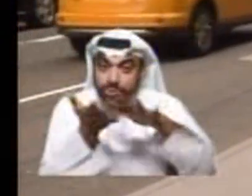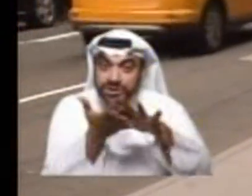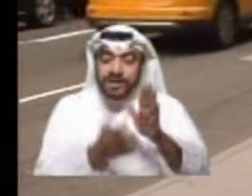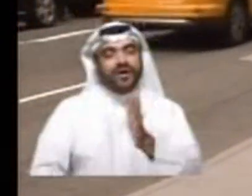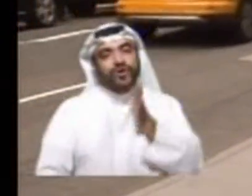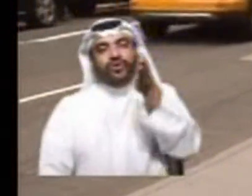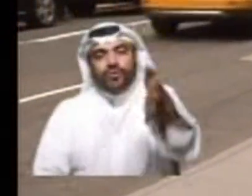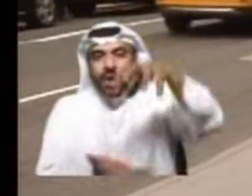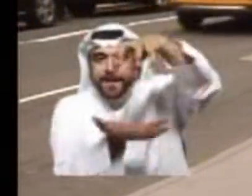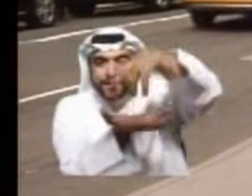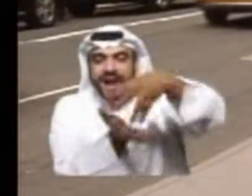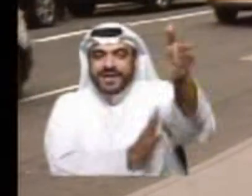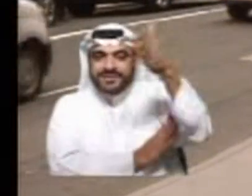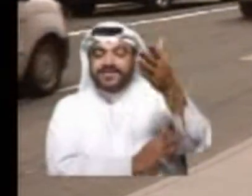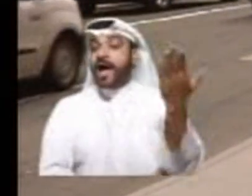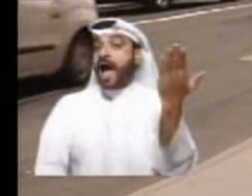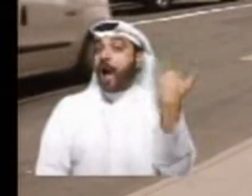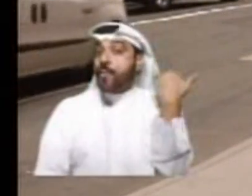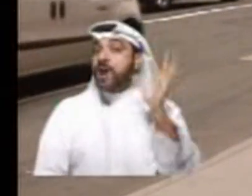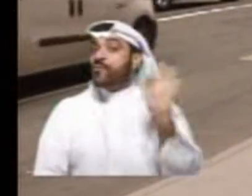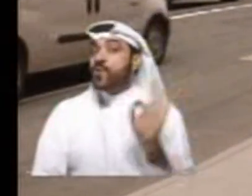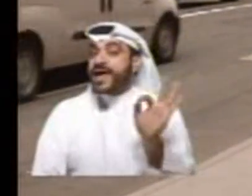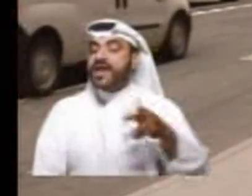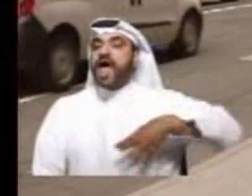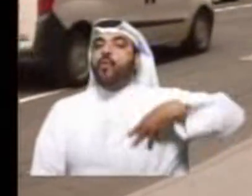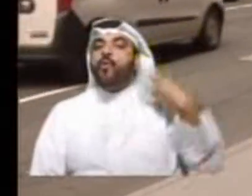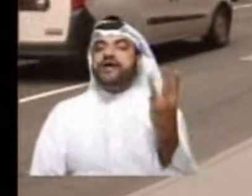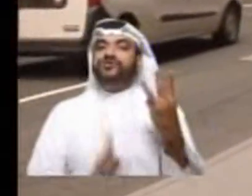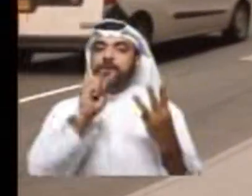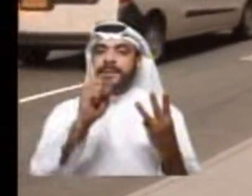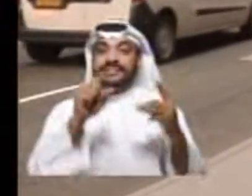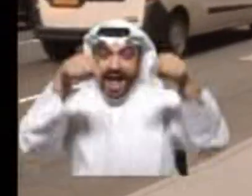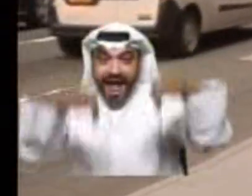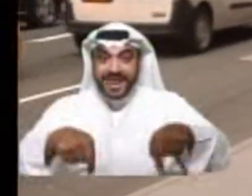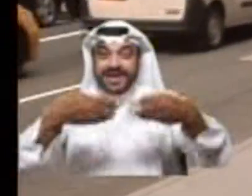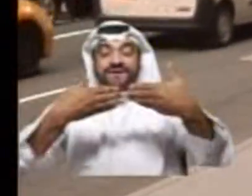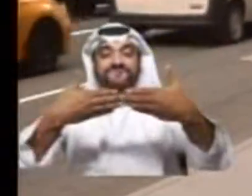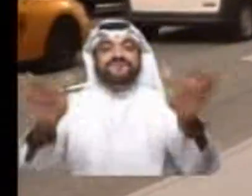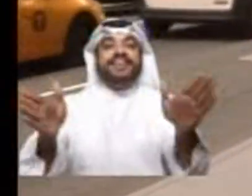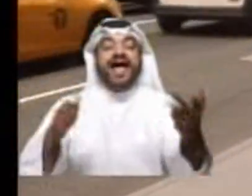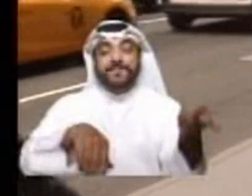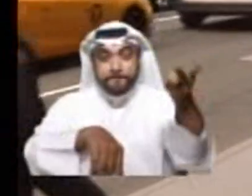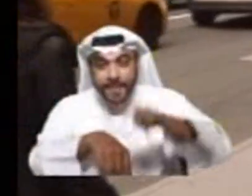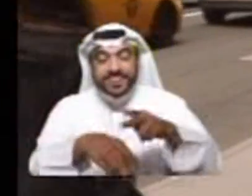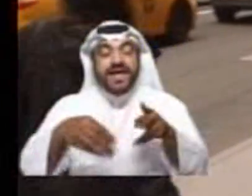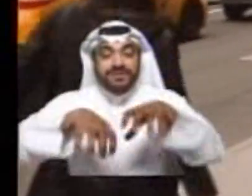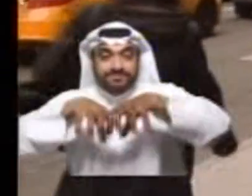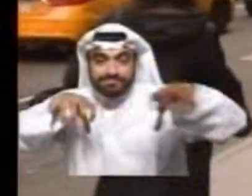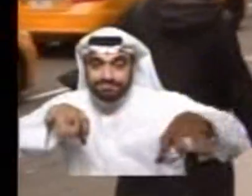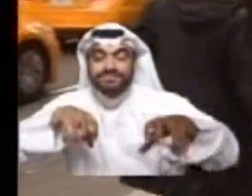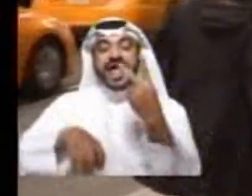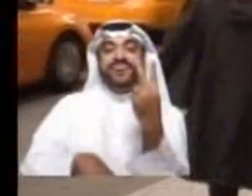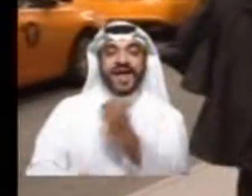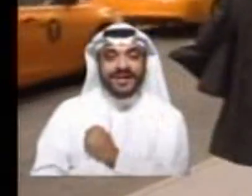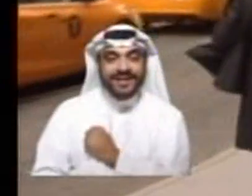مدينة نيويورك تتويجا للعلاقات الكويتية الأمريكية، وتأكيدا على اهتمام الحكومة الكويتية بمواطنيها في